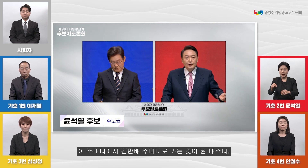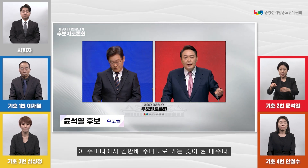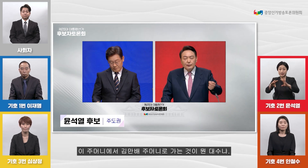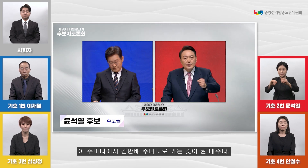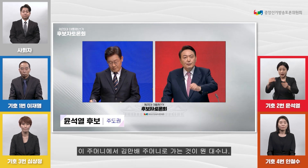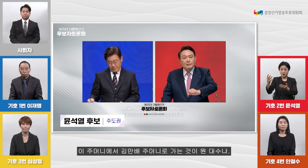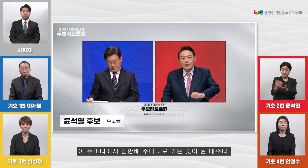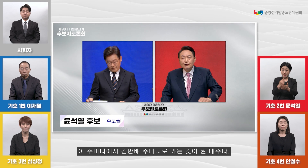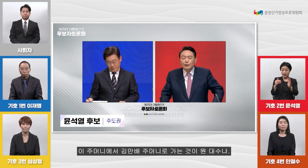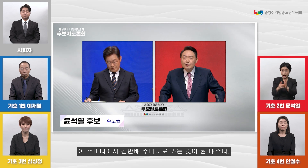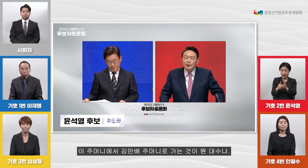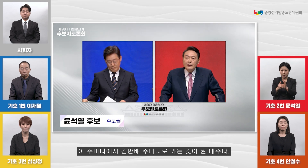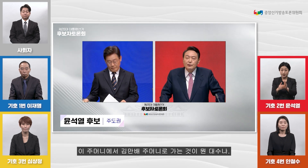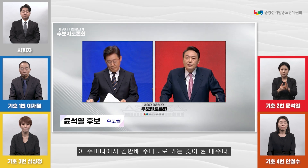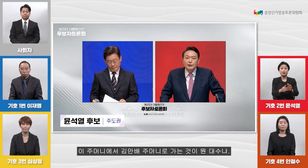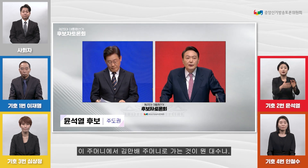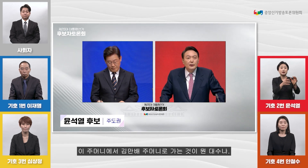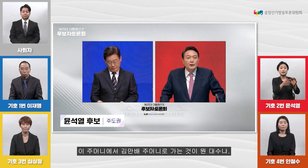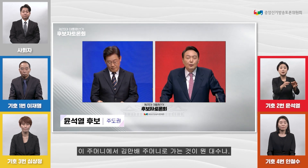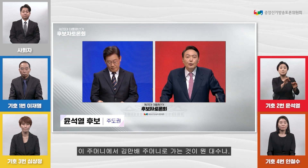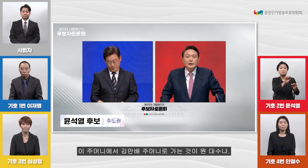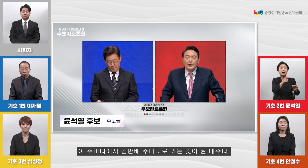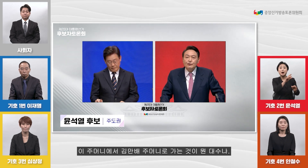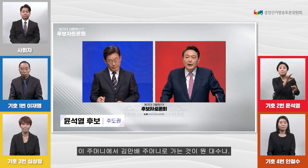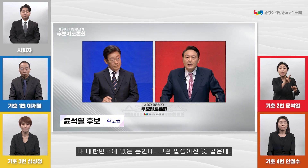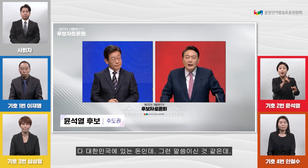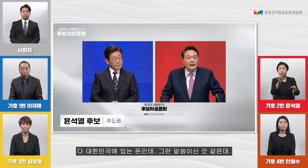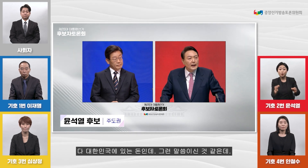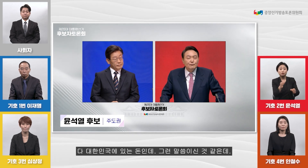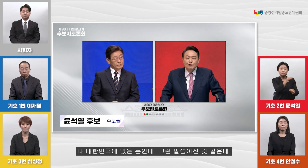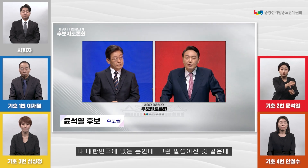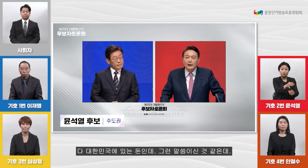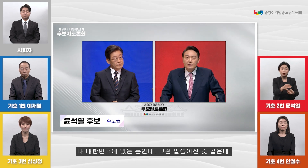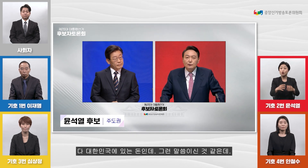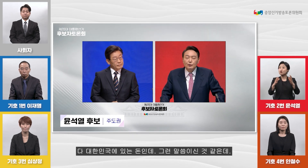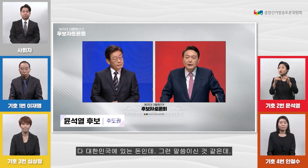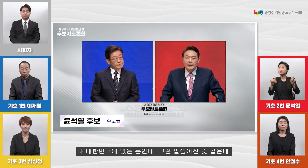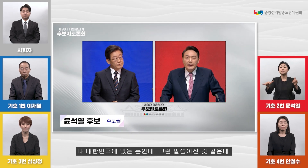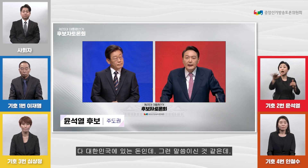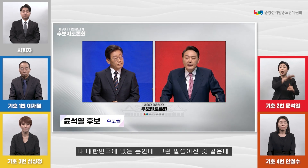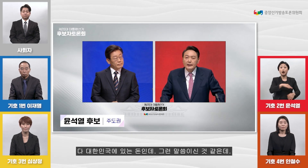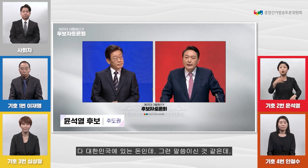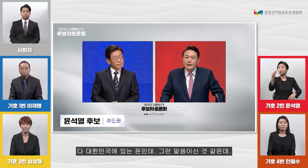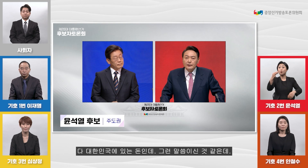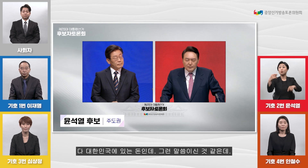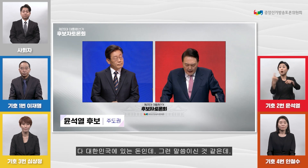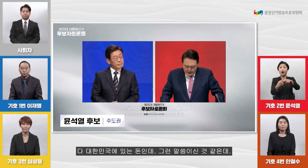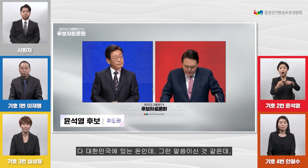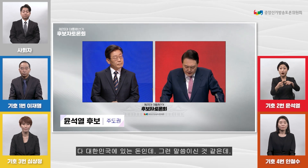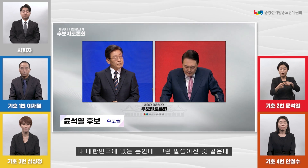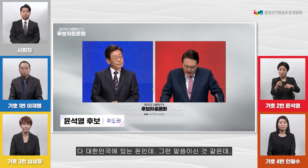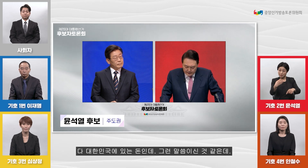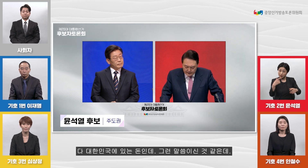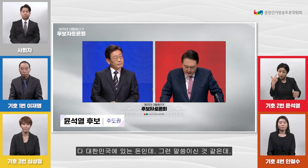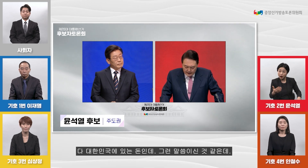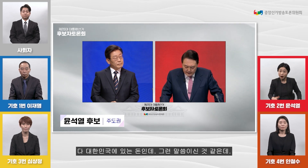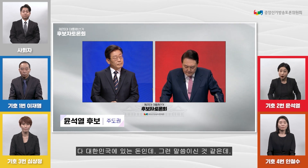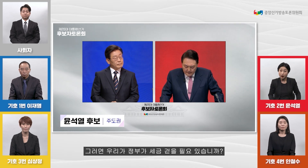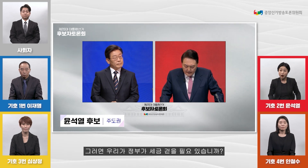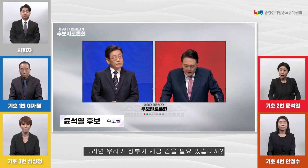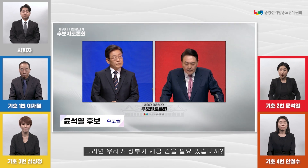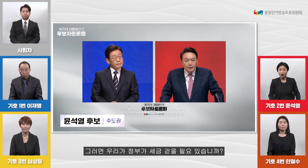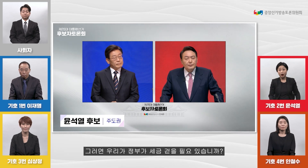이 주머니에서 김만배 주머니로 가는 것이 뭔 대수냐, 다 대한민국에 있는 돈인데 그런 말씀이신 것